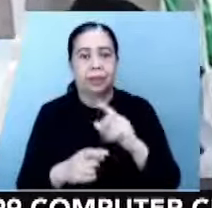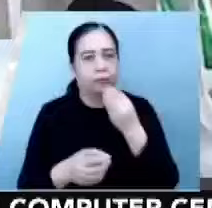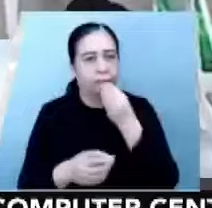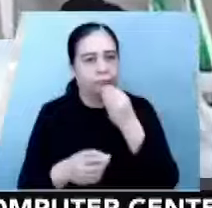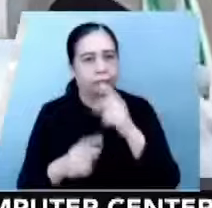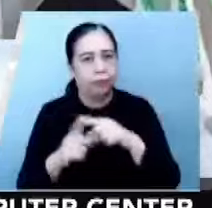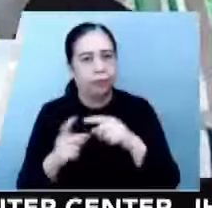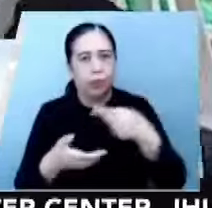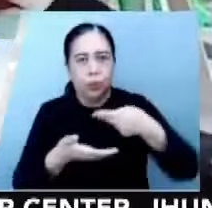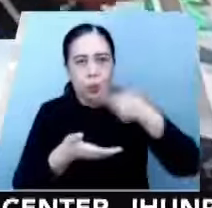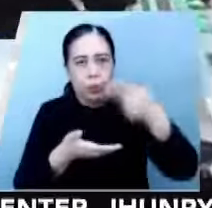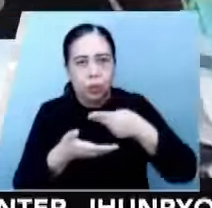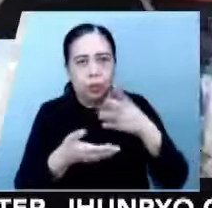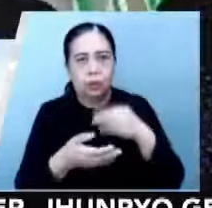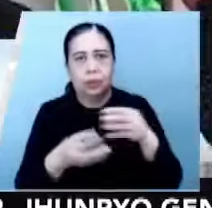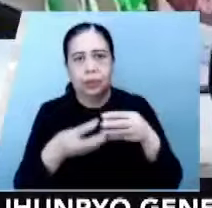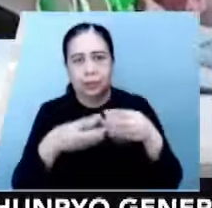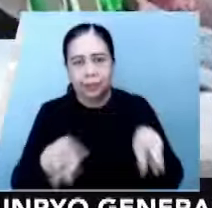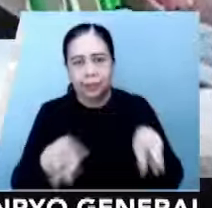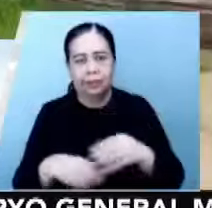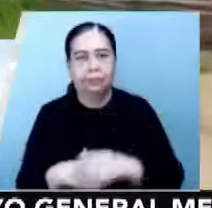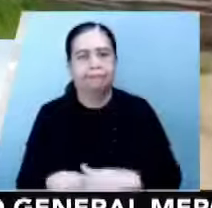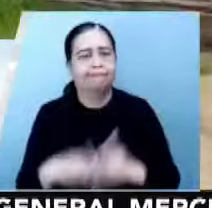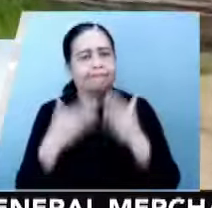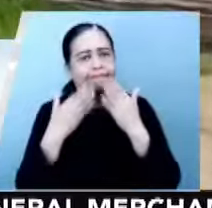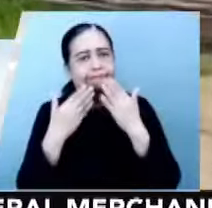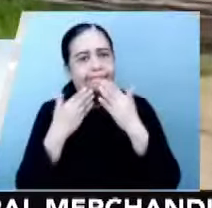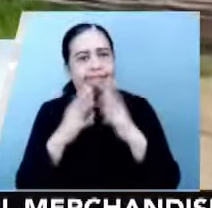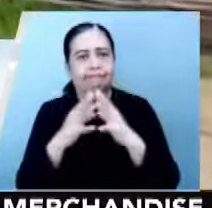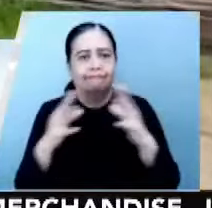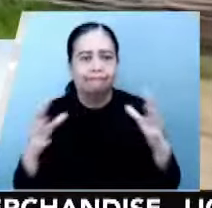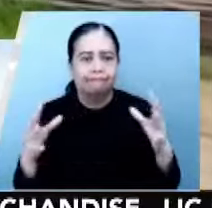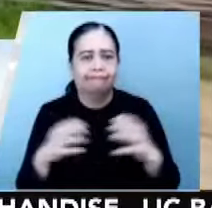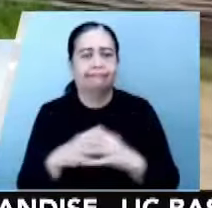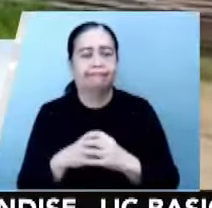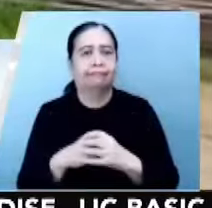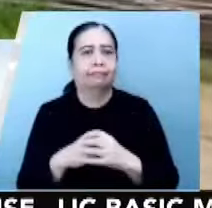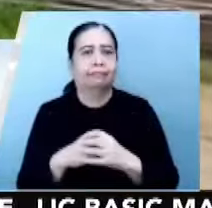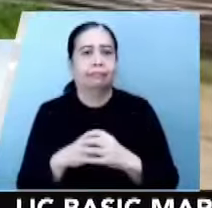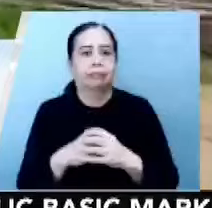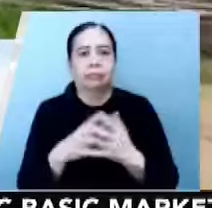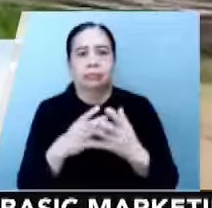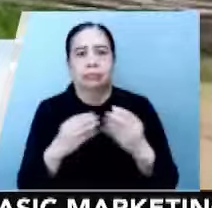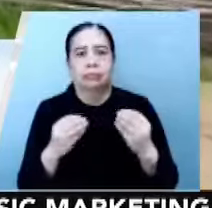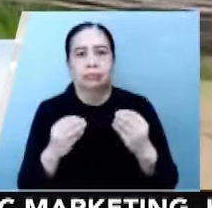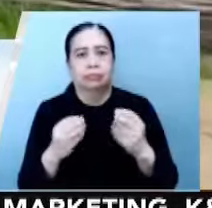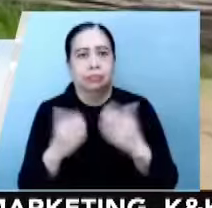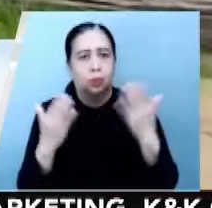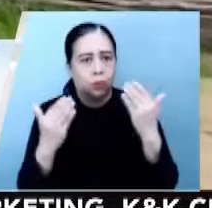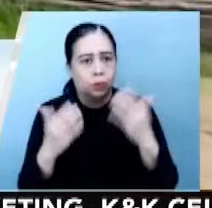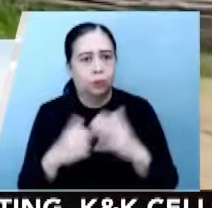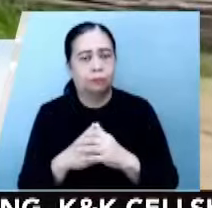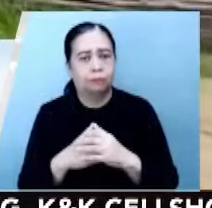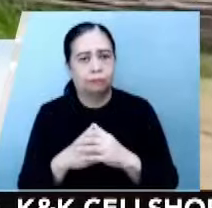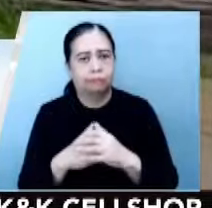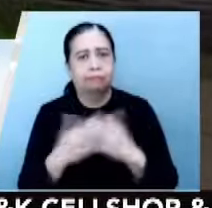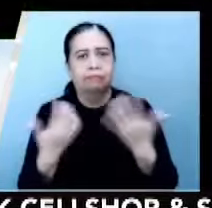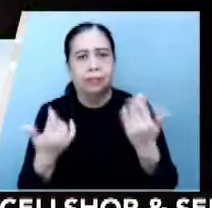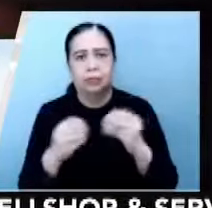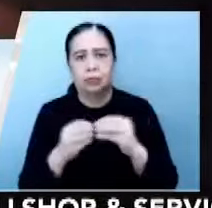at itlog. Maraming salamat talaga at saka sana marami pa kayong